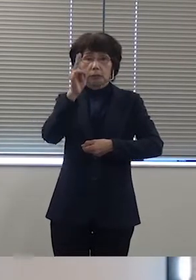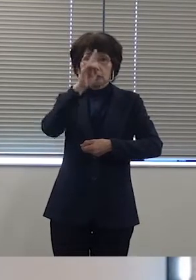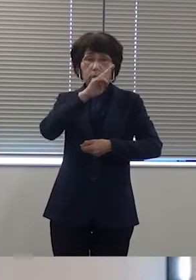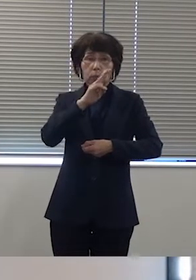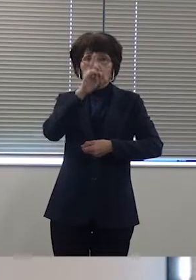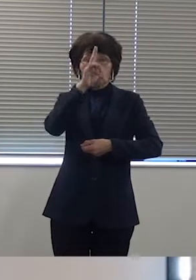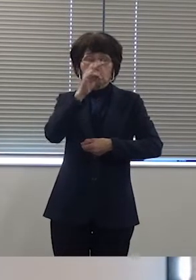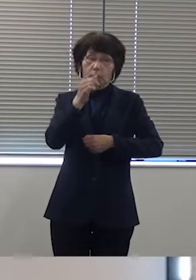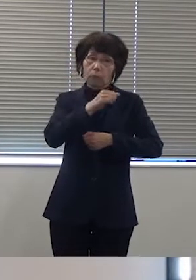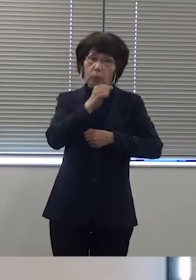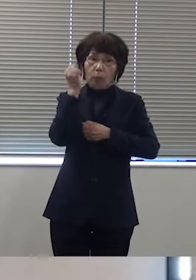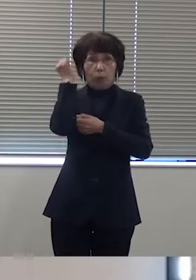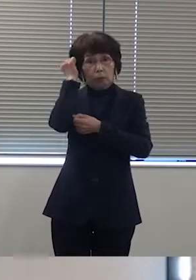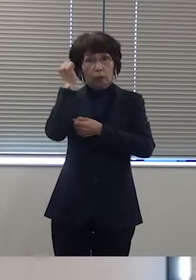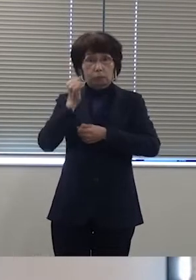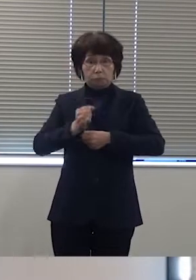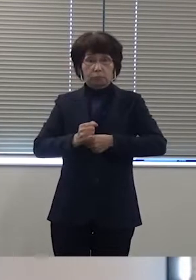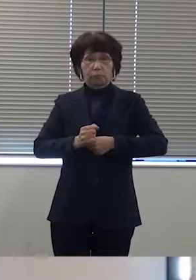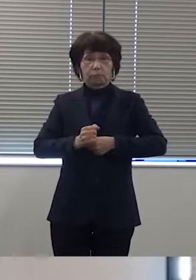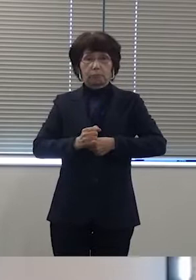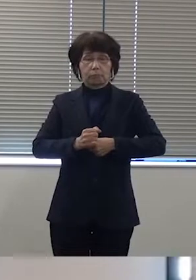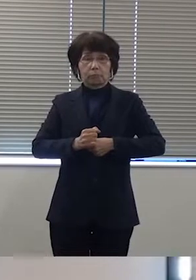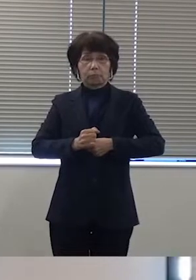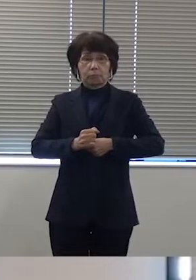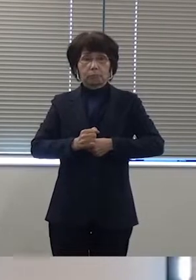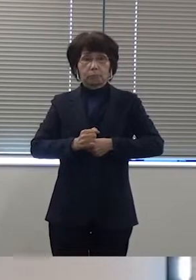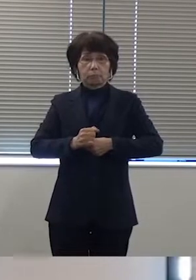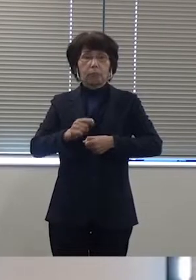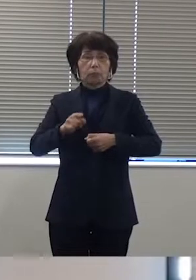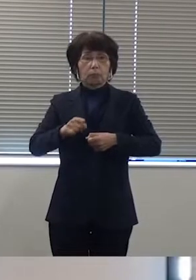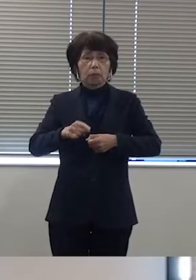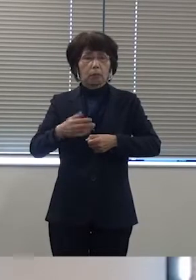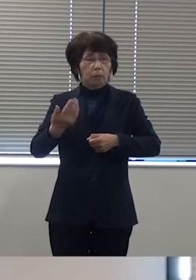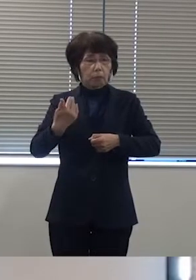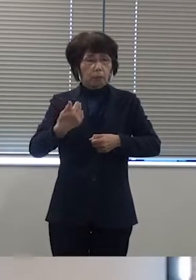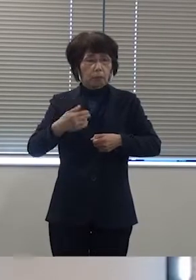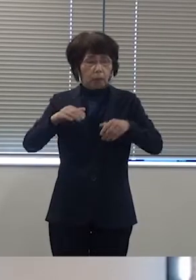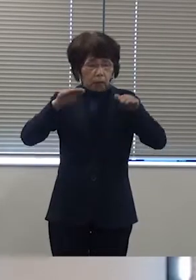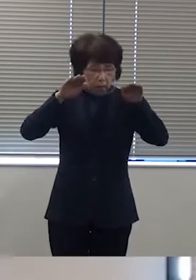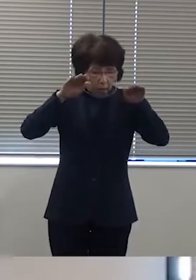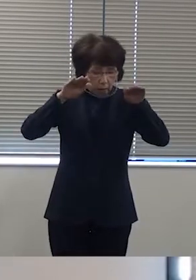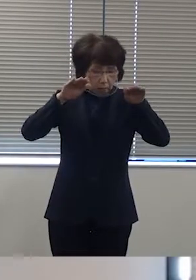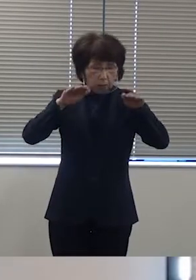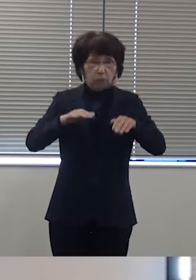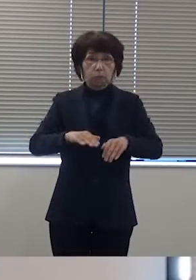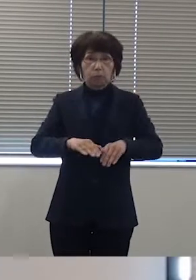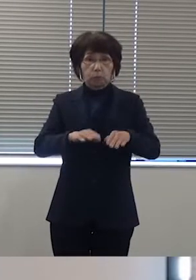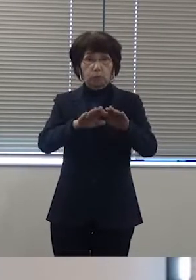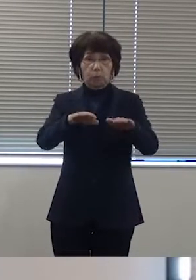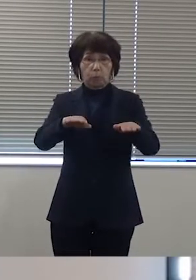せの事故がですね、高知市の法律では発生してないんですが、全国的に発生をして、